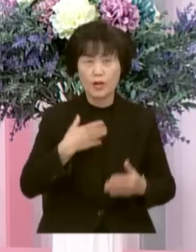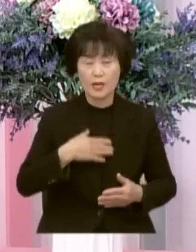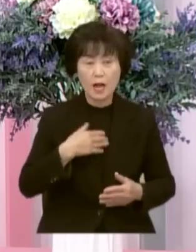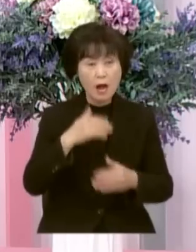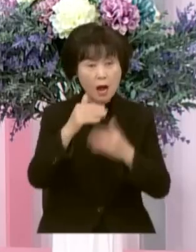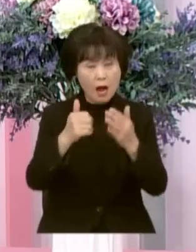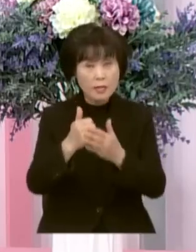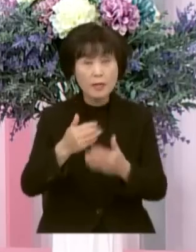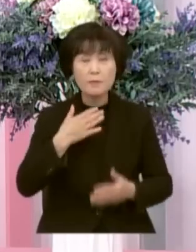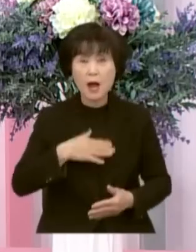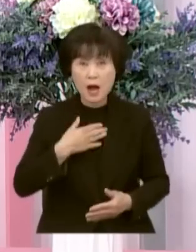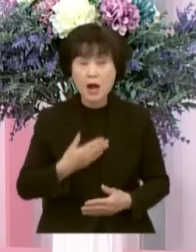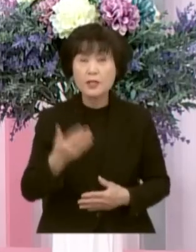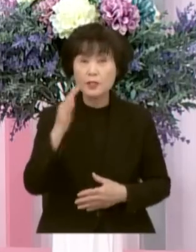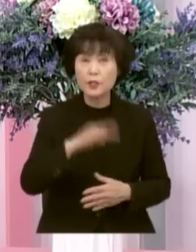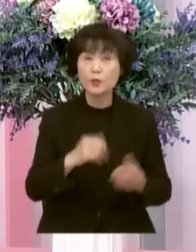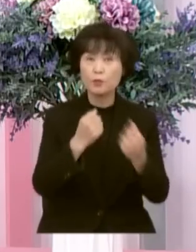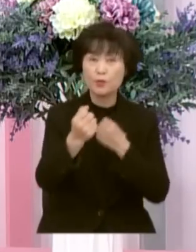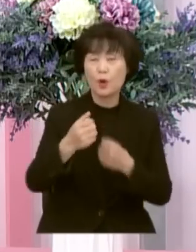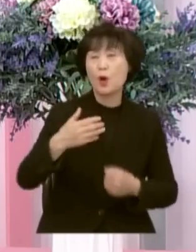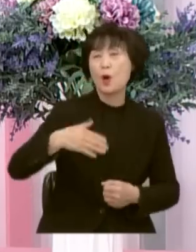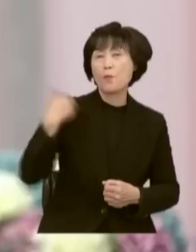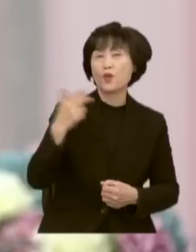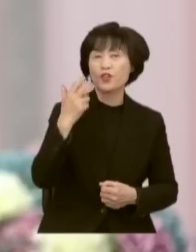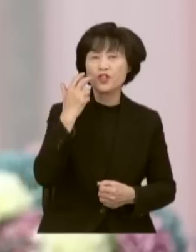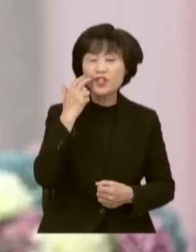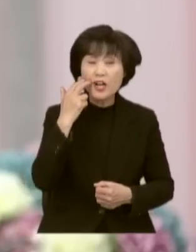하나님을 알면서 모른 척한 거 그 죄더라고요.